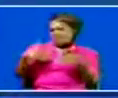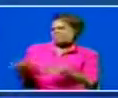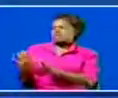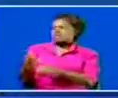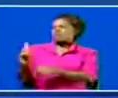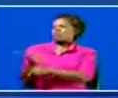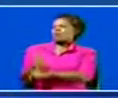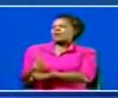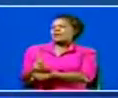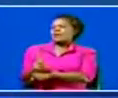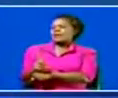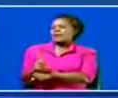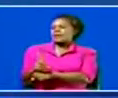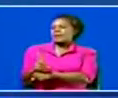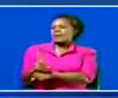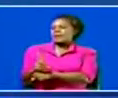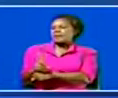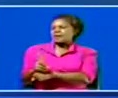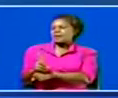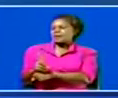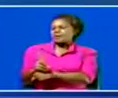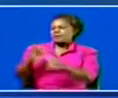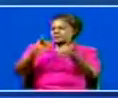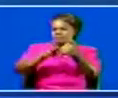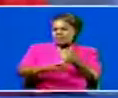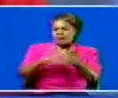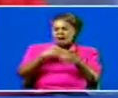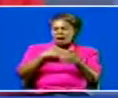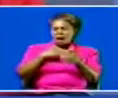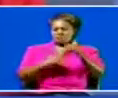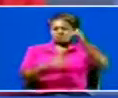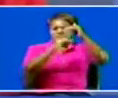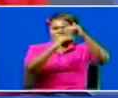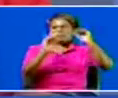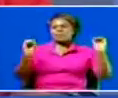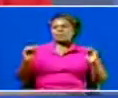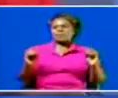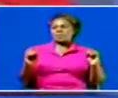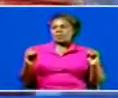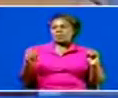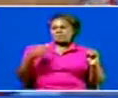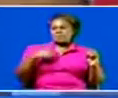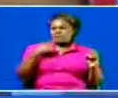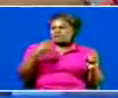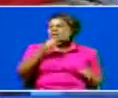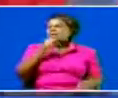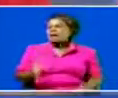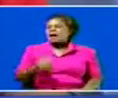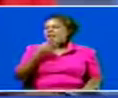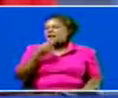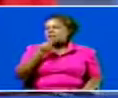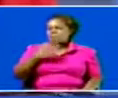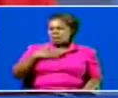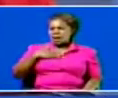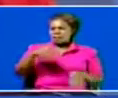katika hii taasisi ya ndoa. Ndoa haina kipimo. Hivi ninavyokuambia babu yangu ninamzika